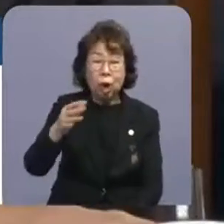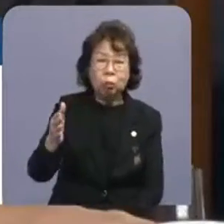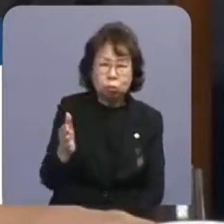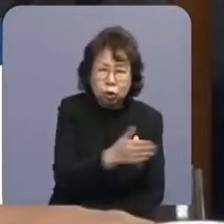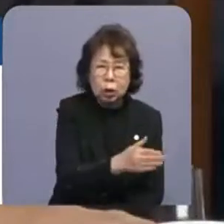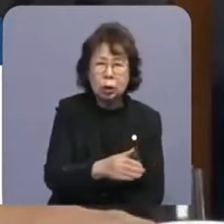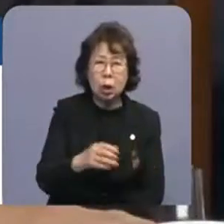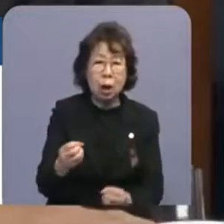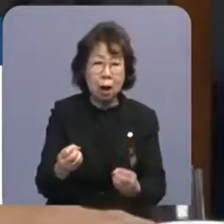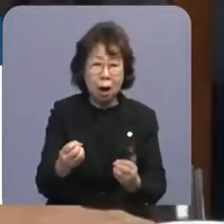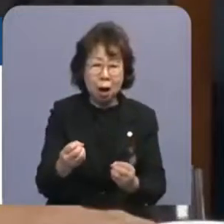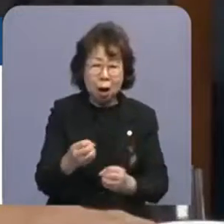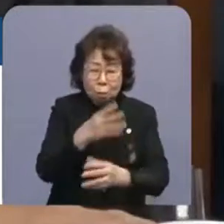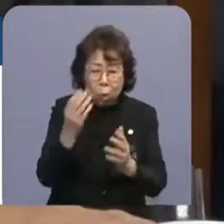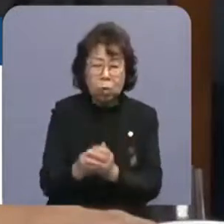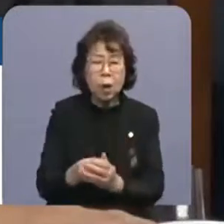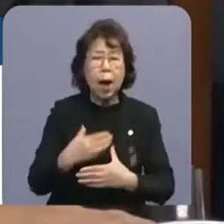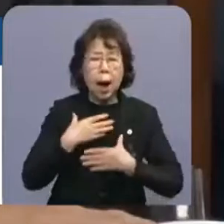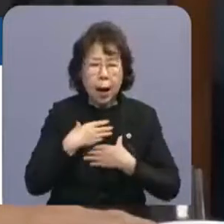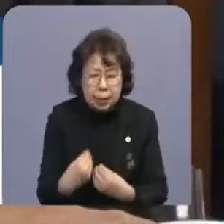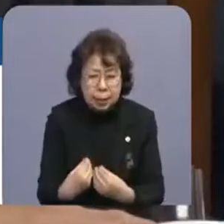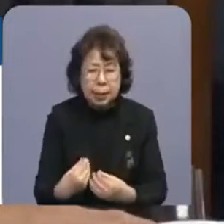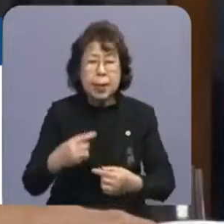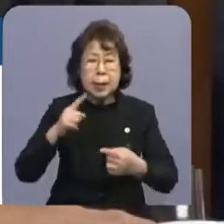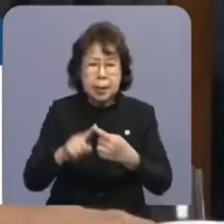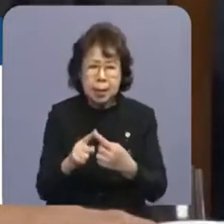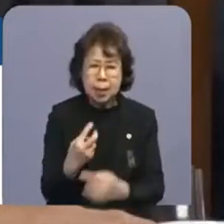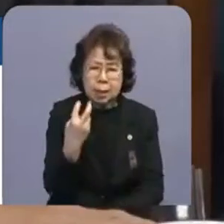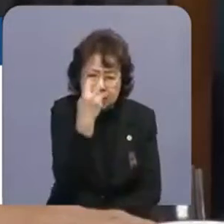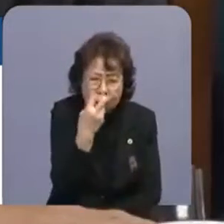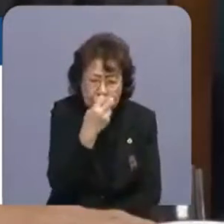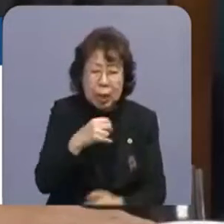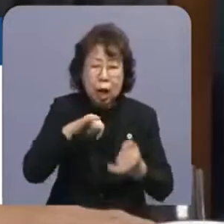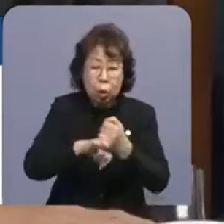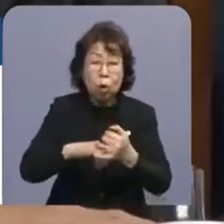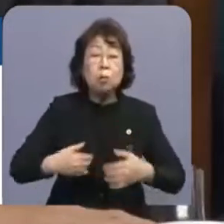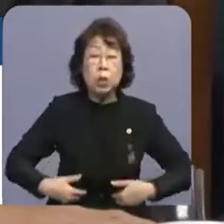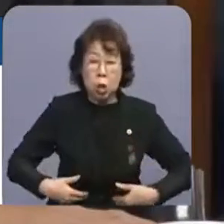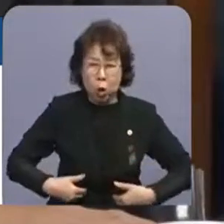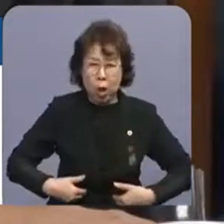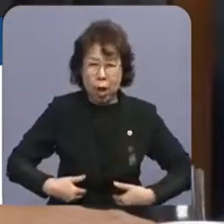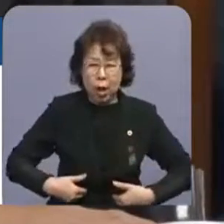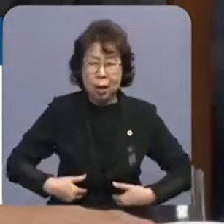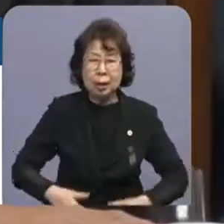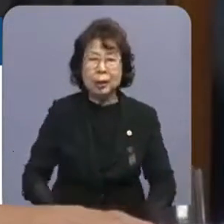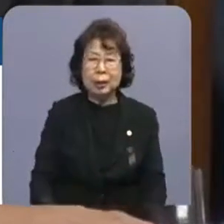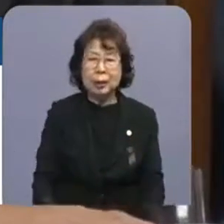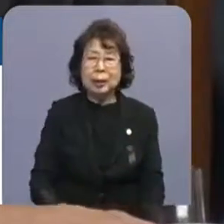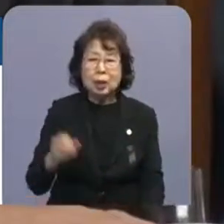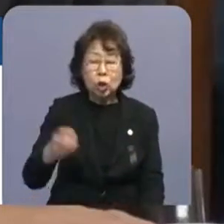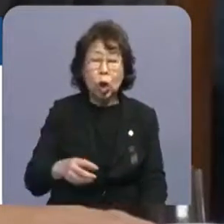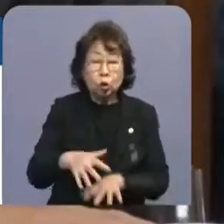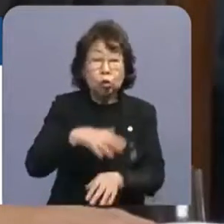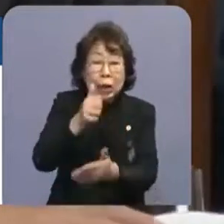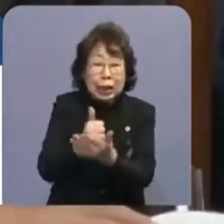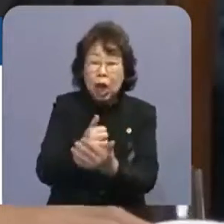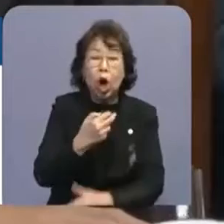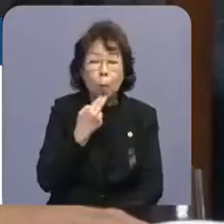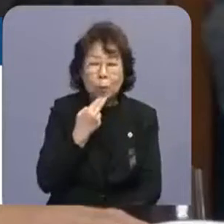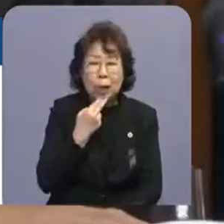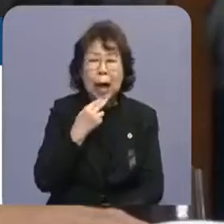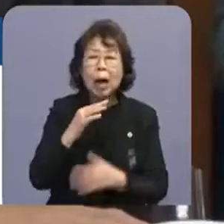이번 행감은 안전에 대한 집중적인 어떤 부분을 행감을 시작을 하고 있고요. 주최자 없는